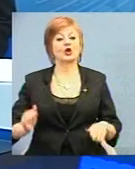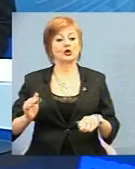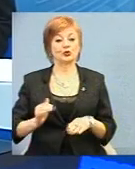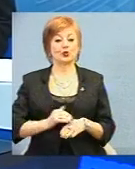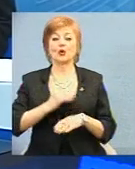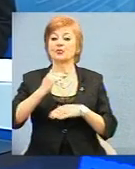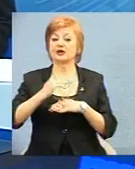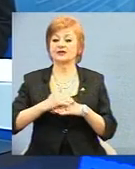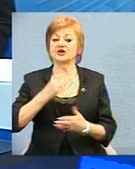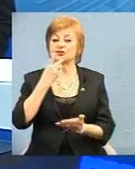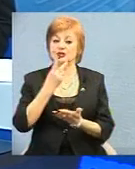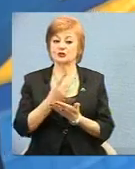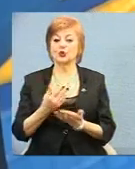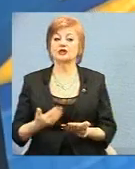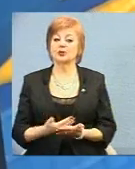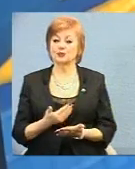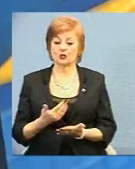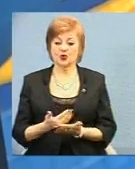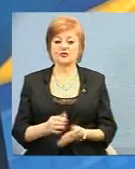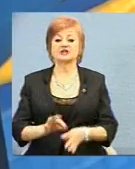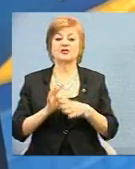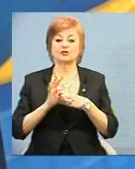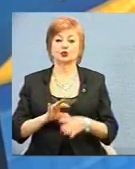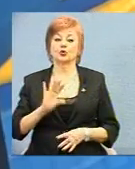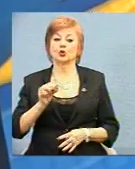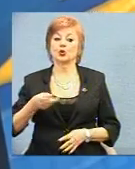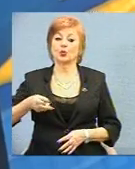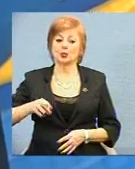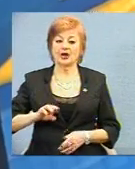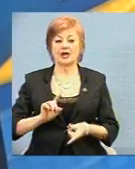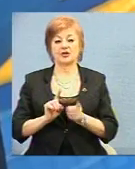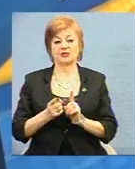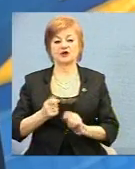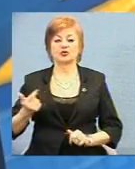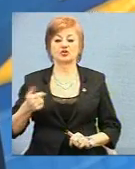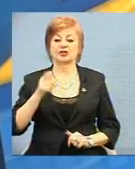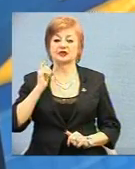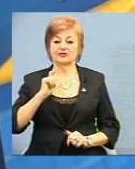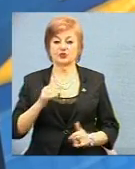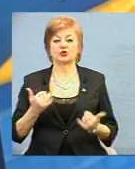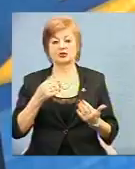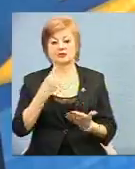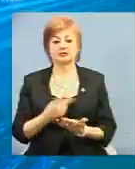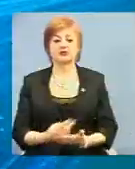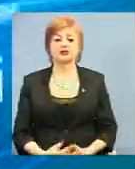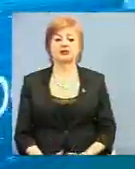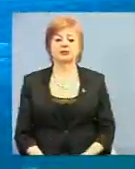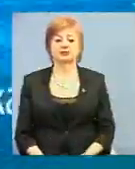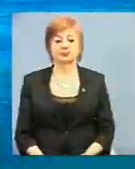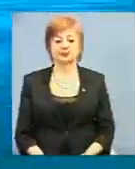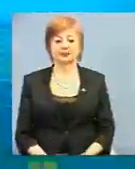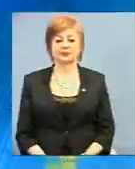Доброго вечора. Ви дивитеся «Телекур'єр». В студії новин працюють Юлія Синик та Галина Воротнікова. В цьому випуску про таке.